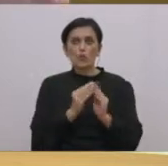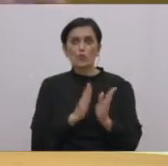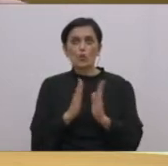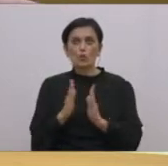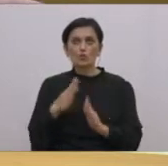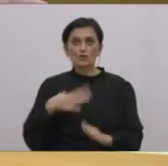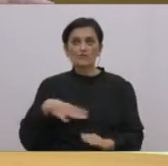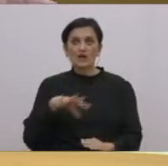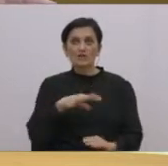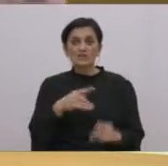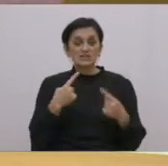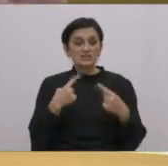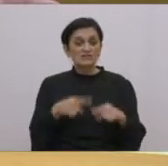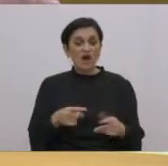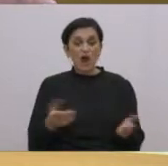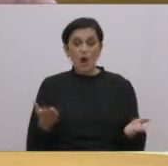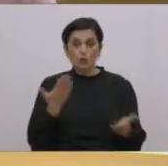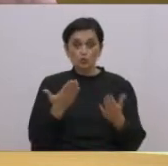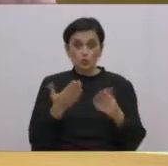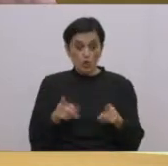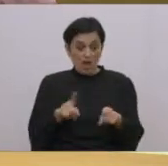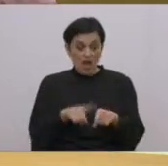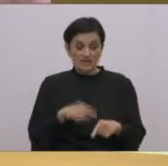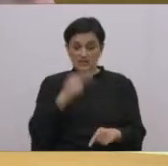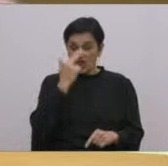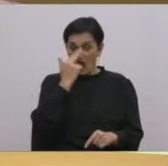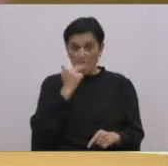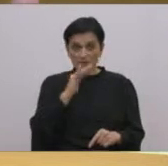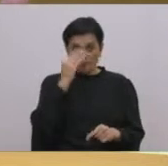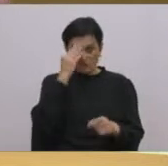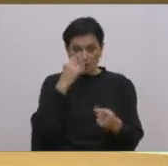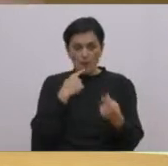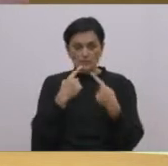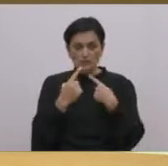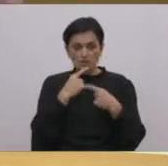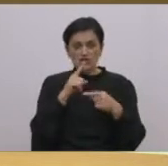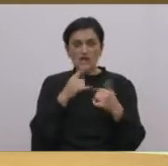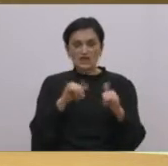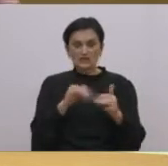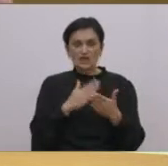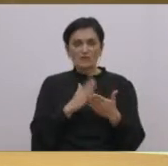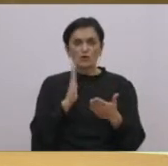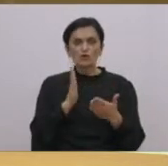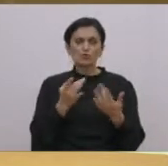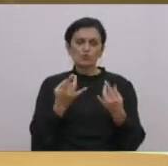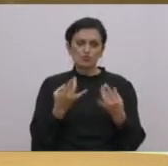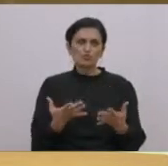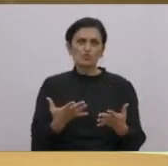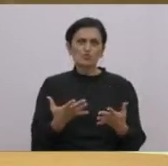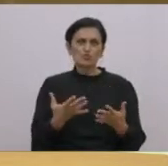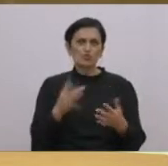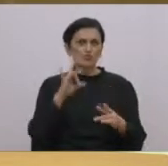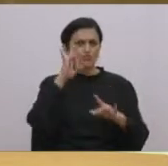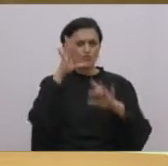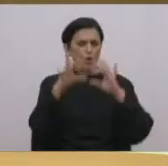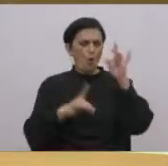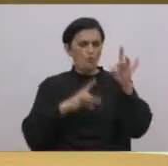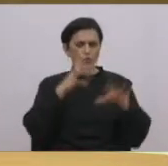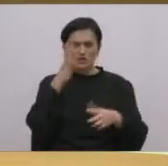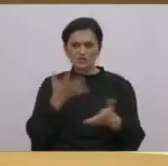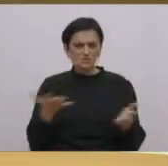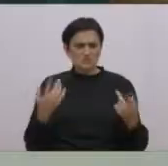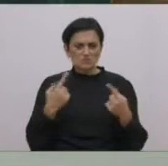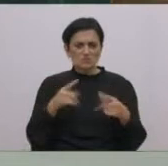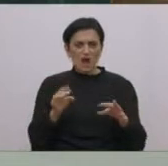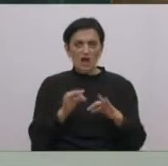ქვეყანაში. სხვაგვარად თუ ასე არ მივეჩვევით მსჯელობას, რასაკვირველია ეს იქნება უბრალოდ აღვირახსნილი პოპულიზმი და მეტი არაფერი.